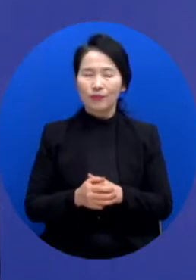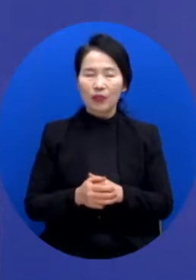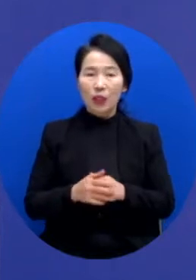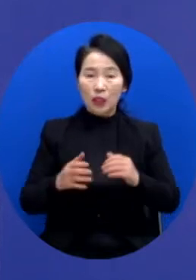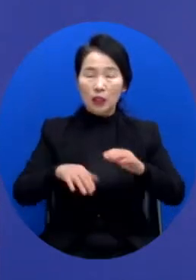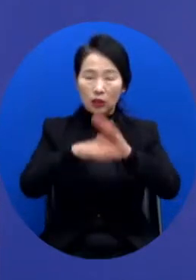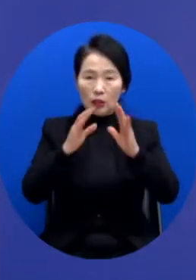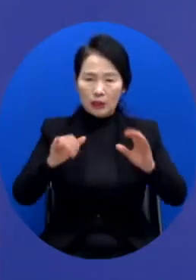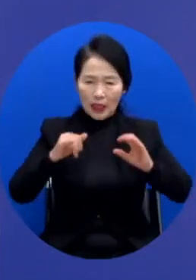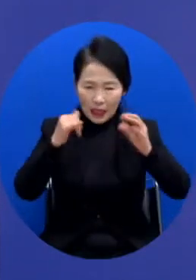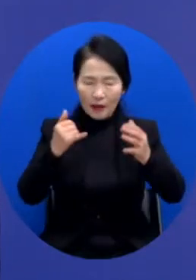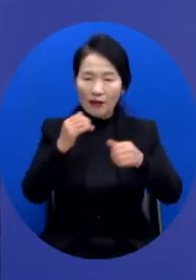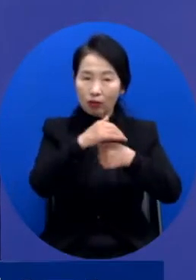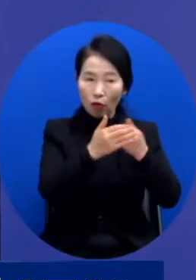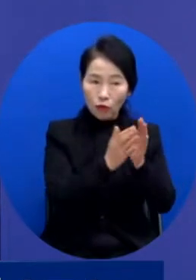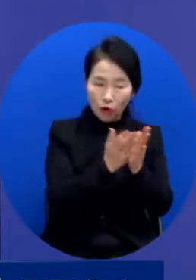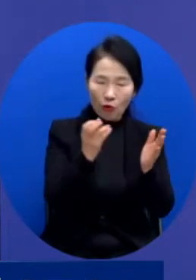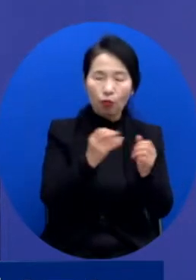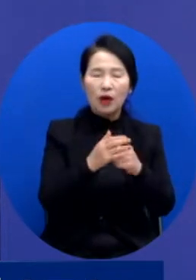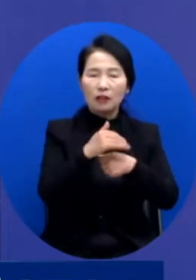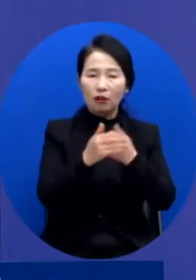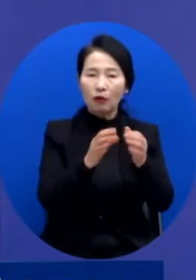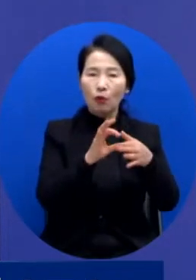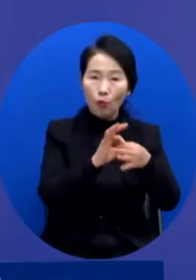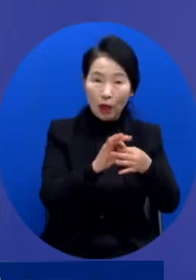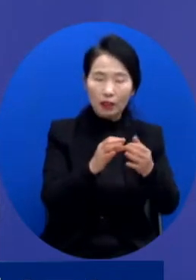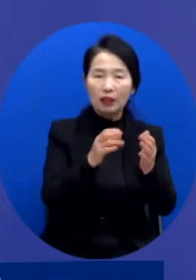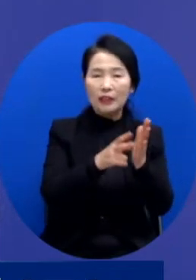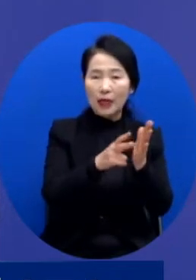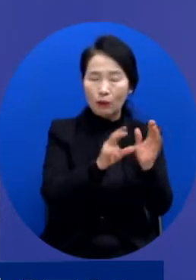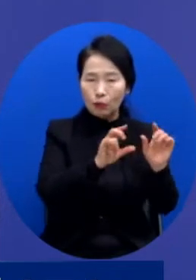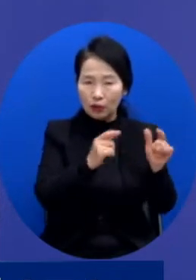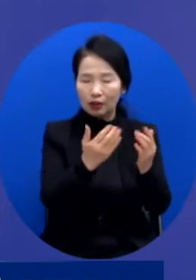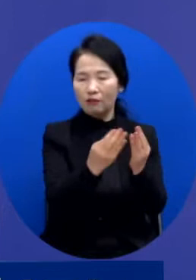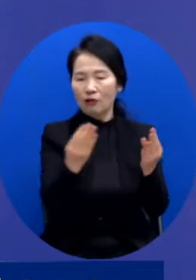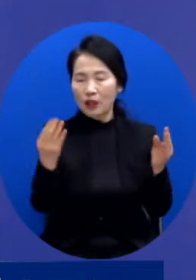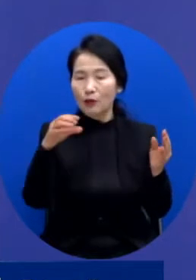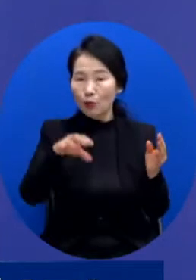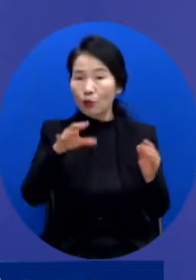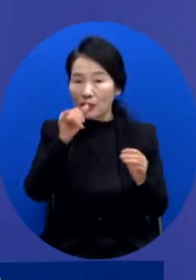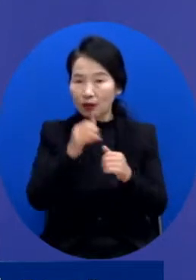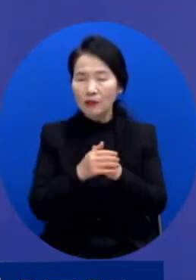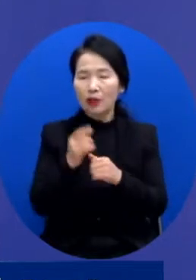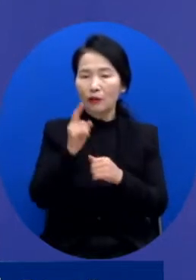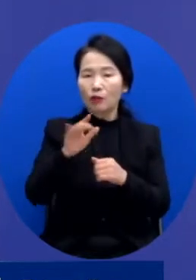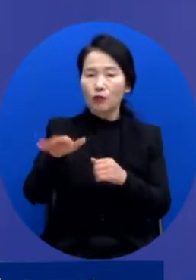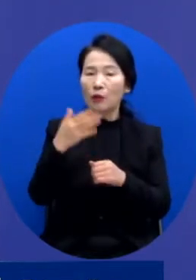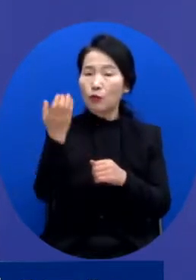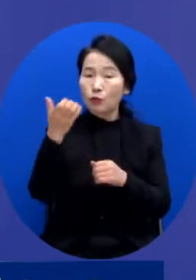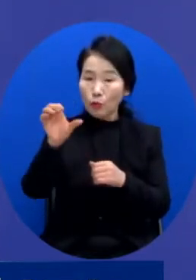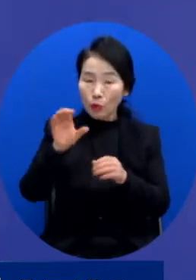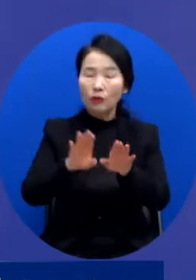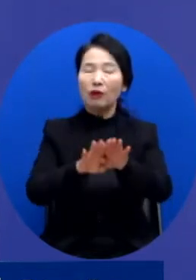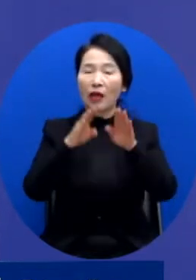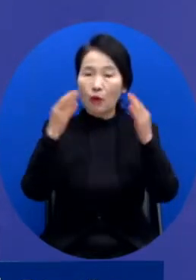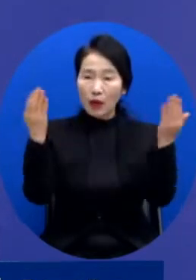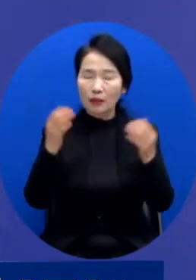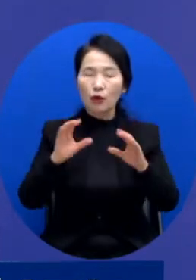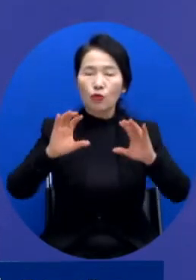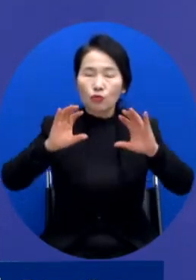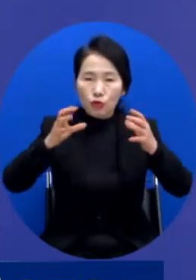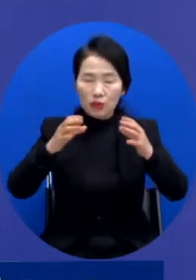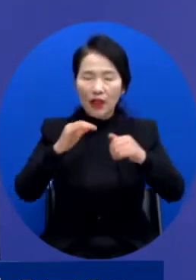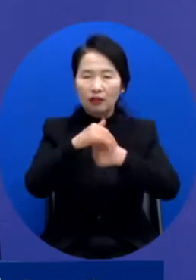전 세계의 성경과 성경 관련 자료들을 전시하는 곳이 있습니다. 지난 1995년에 개관한 국제